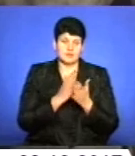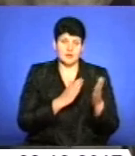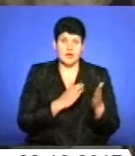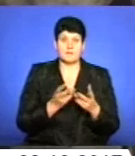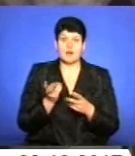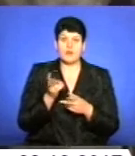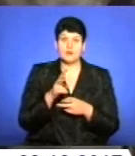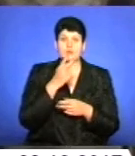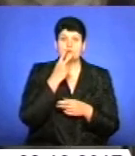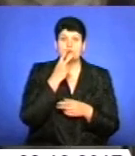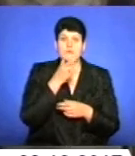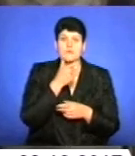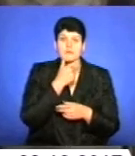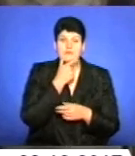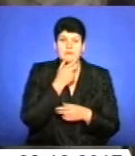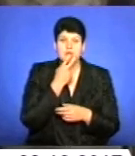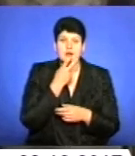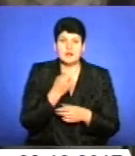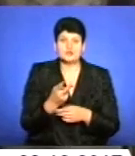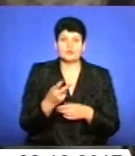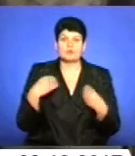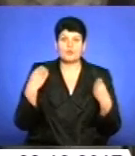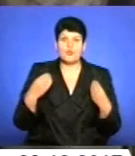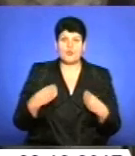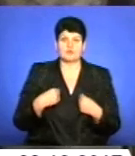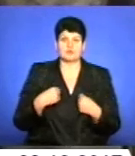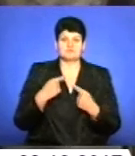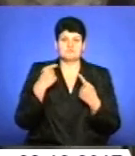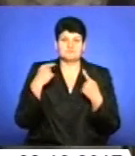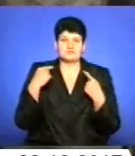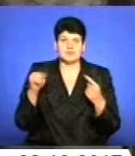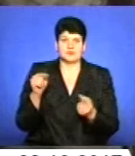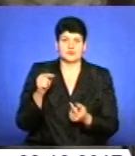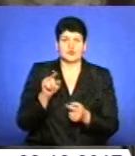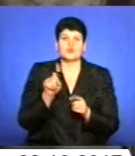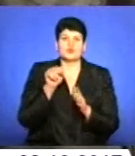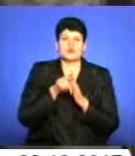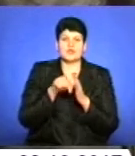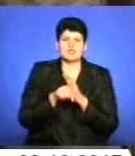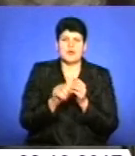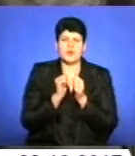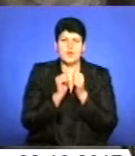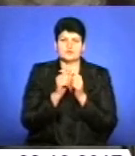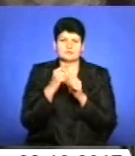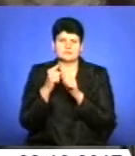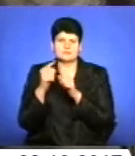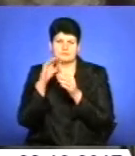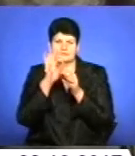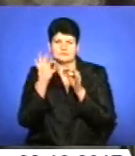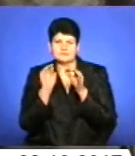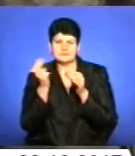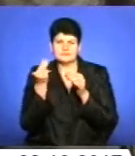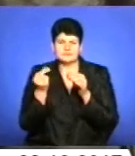приходимо і бачимо, де є стрій, і чому він саме такий, і що символізує на ньому кожна смужка, то це нам теж